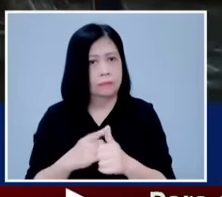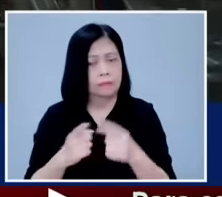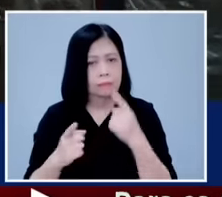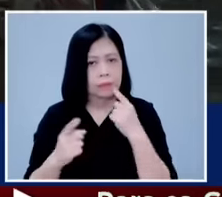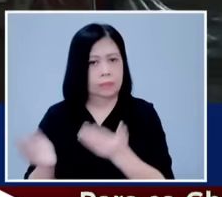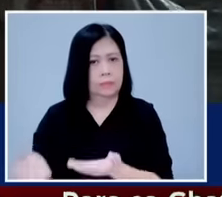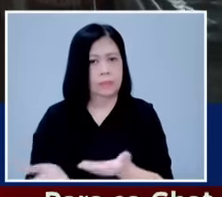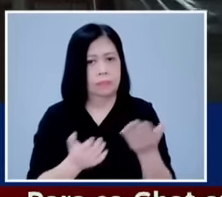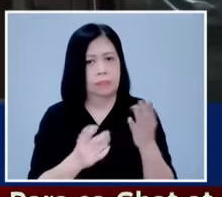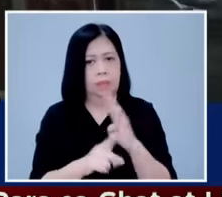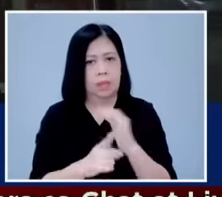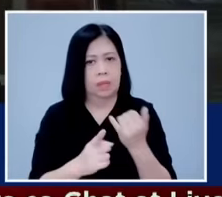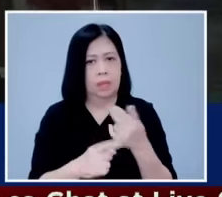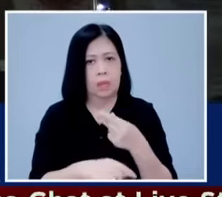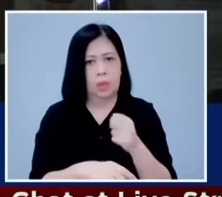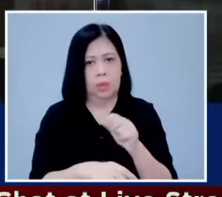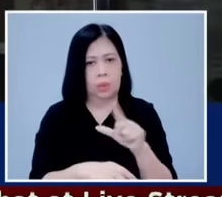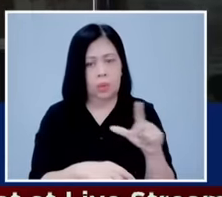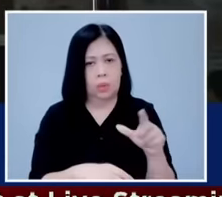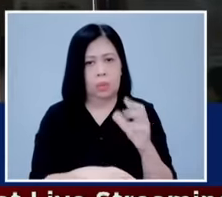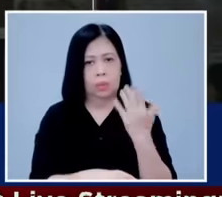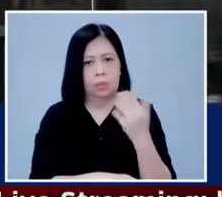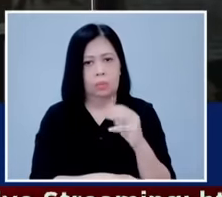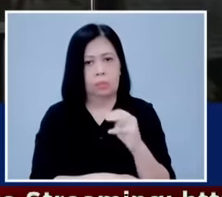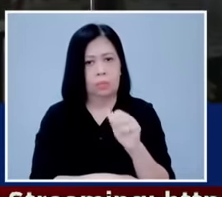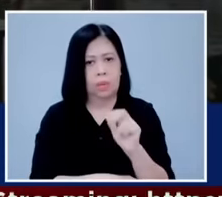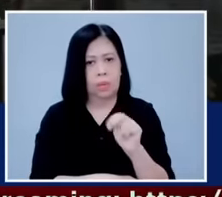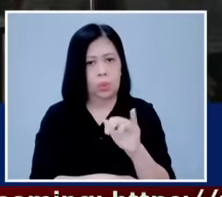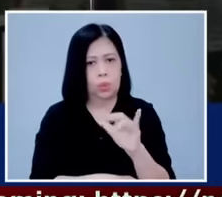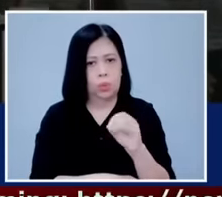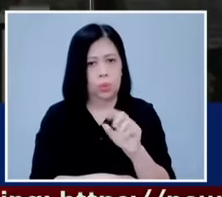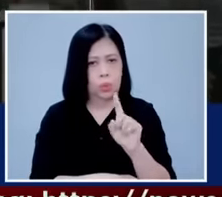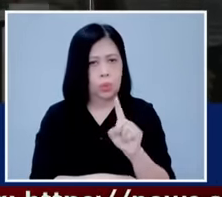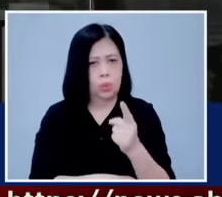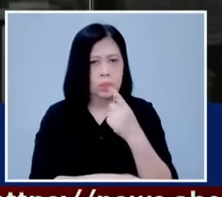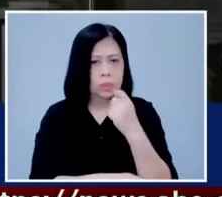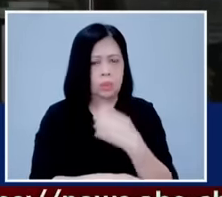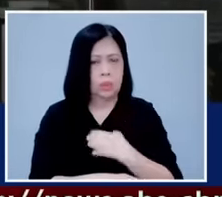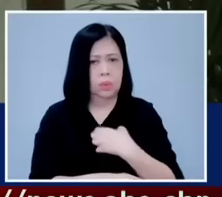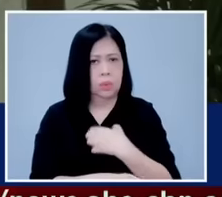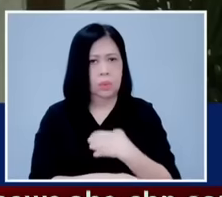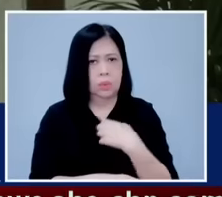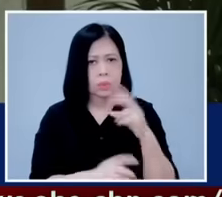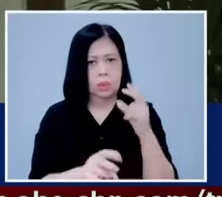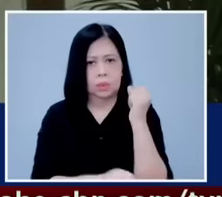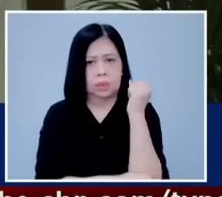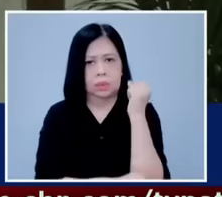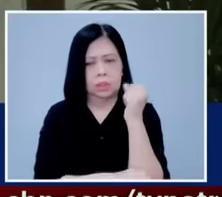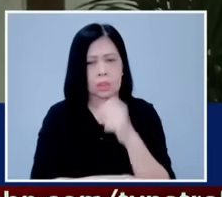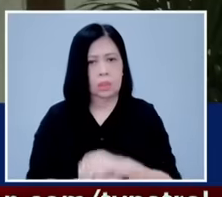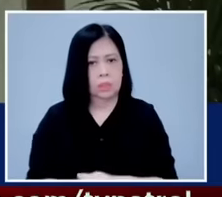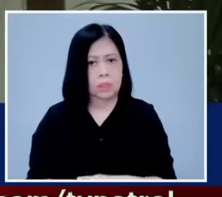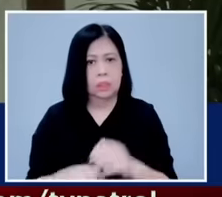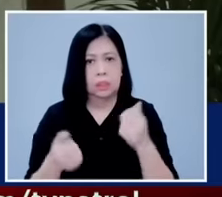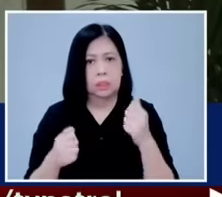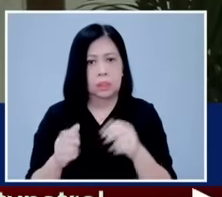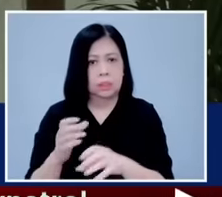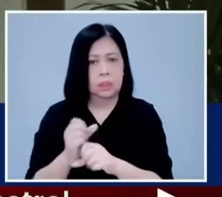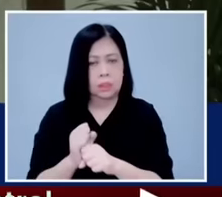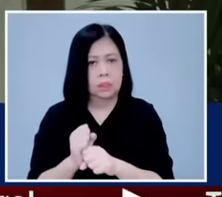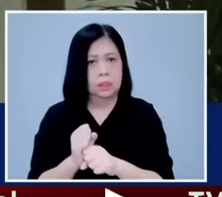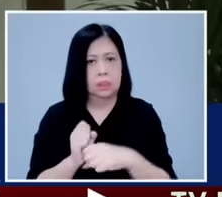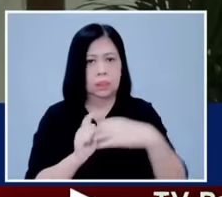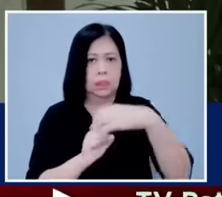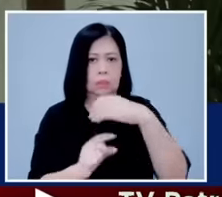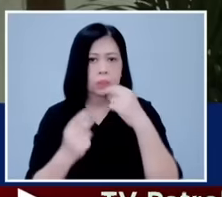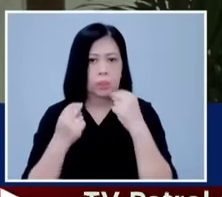sa barangay hall ng Manuyo 1 noong December 26 dahil sa reklamo ng pagnanakaw. Sinubukan kunin ng ABS-CBN